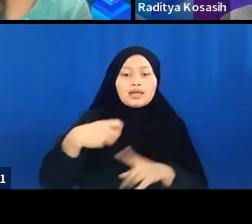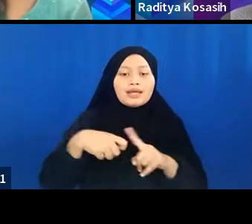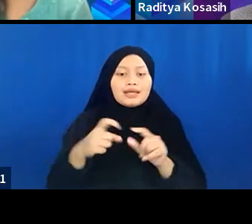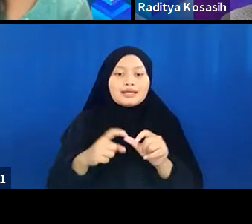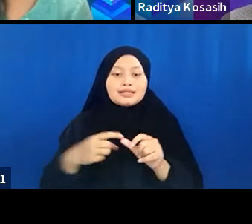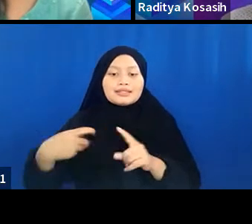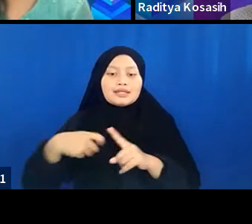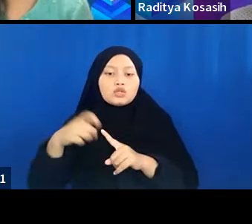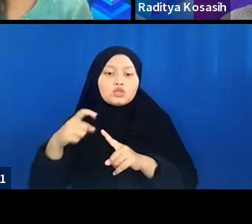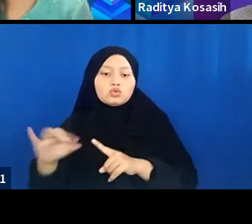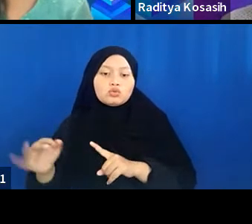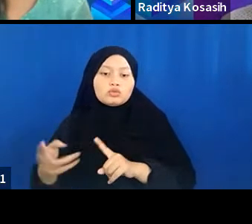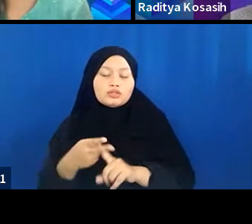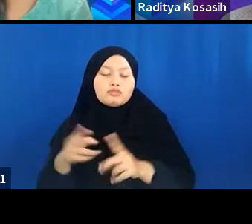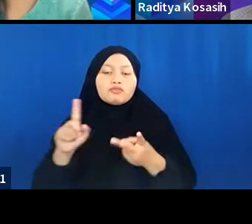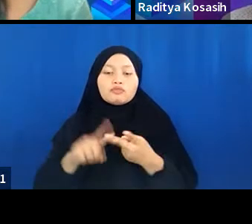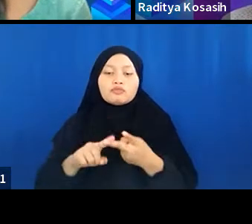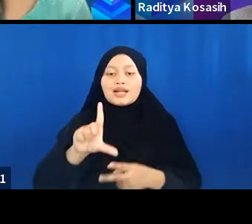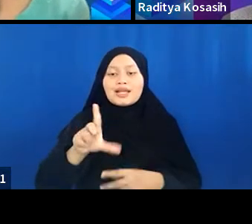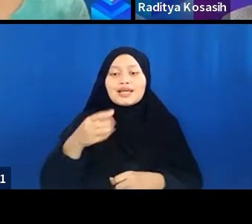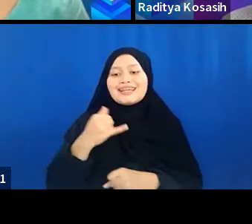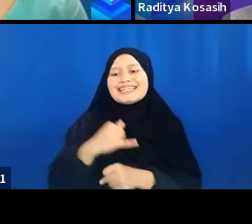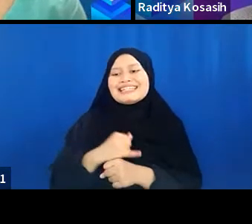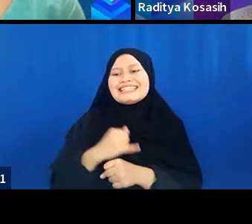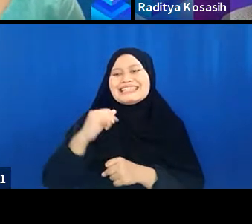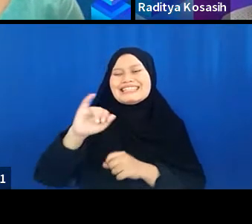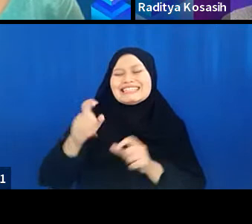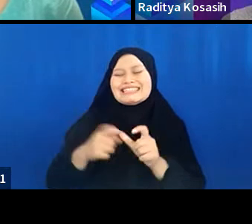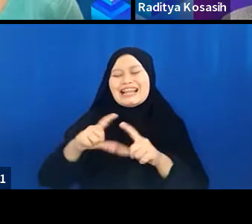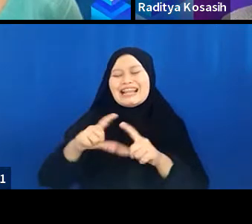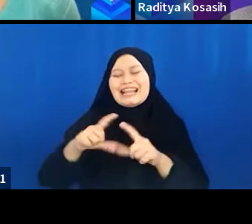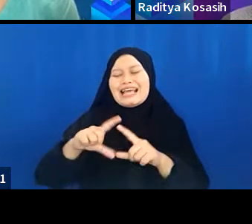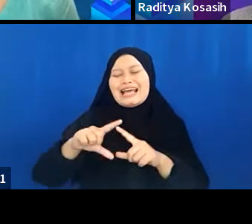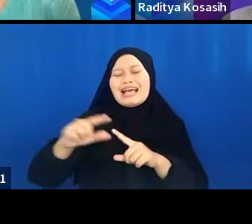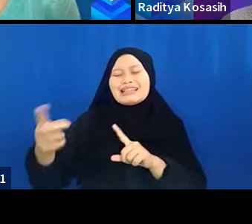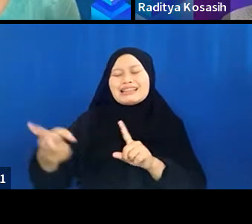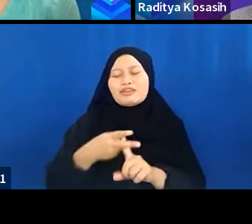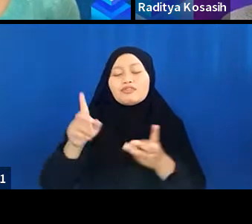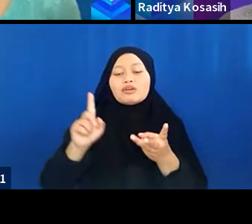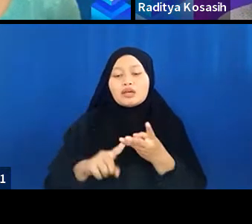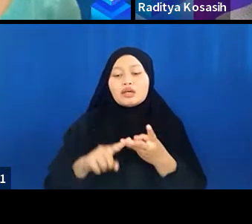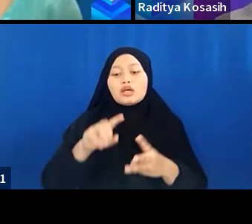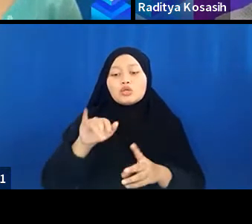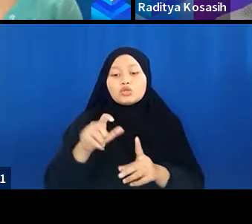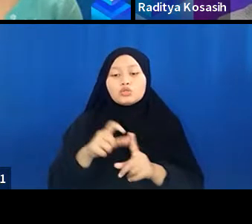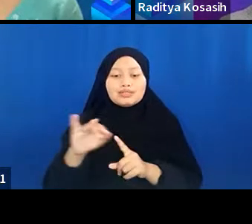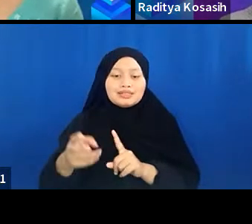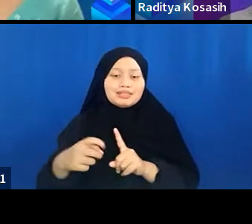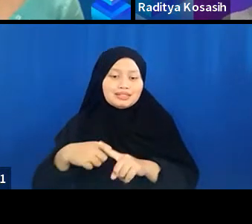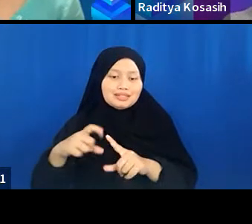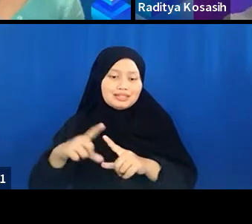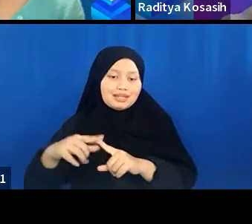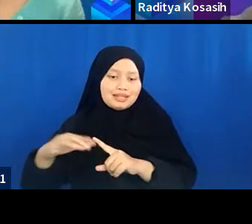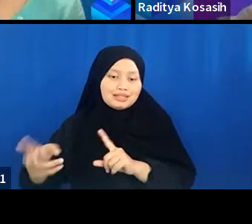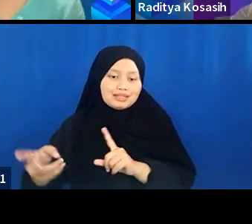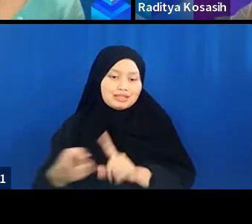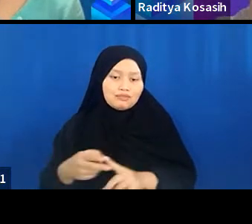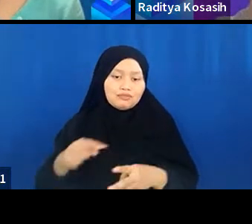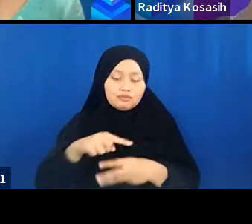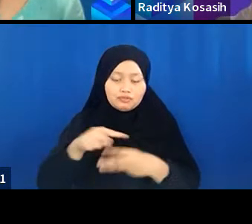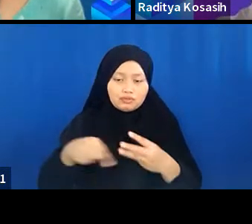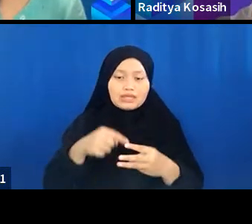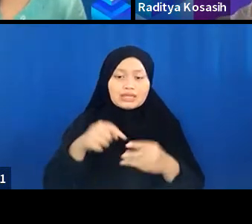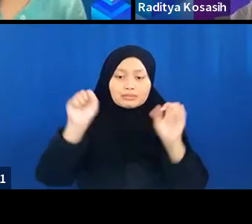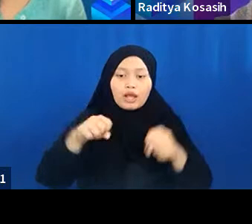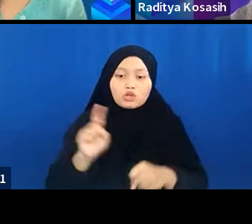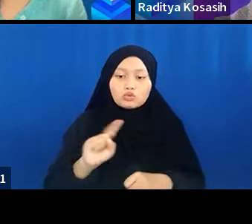jawabnya legislatif atau dicatut ini kalau hampir sepakat bahwa ini tampilannya seperti ini akan pesisir akan membuat lembaga